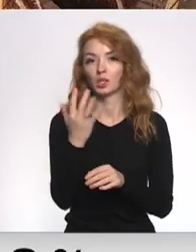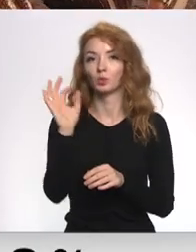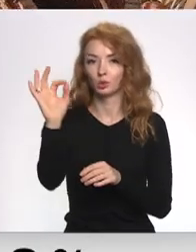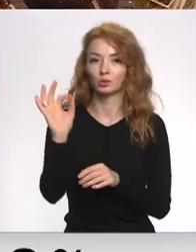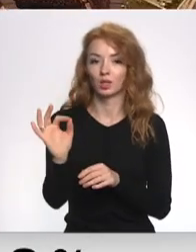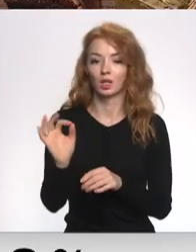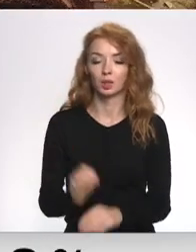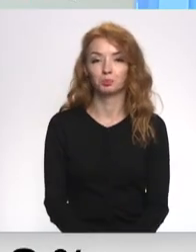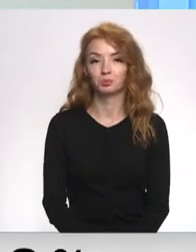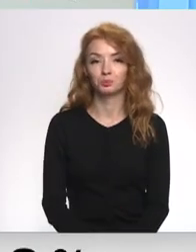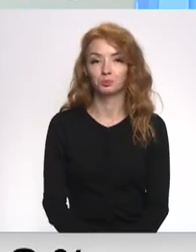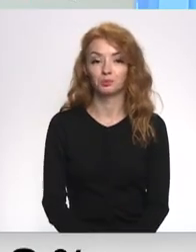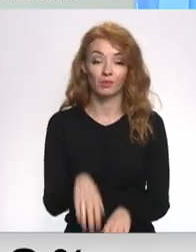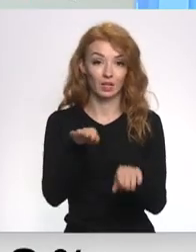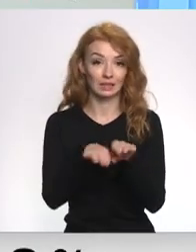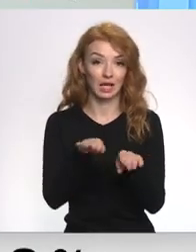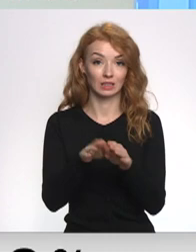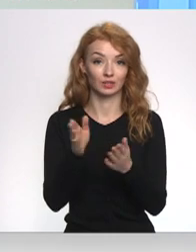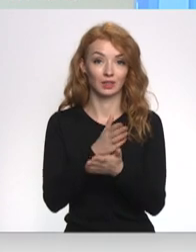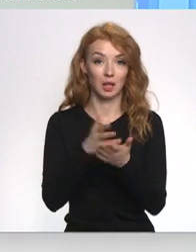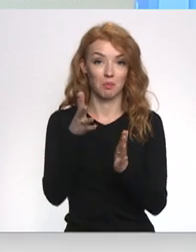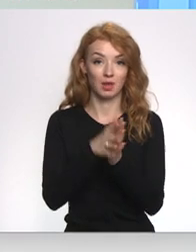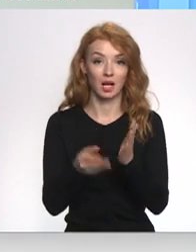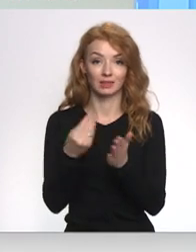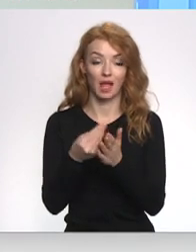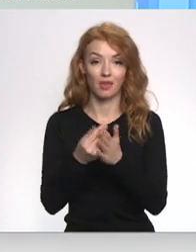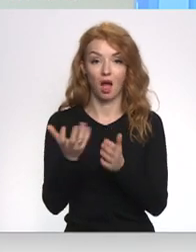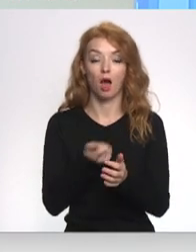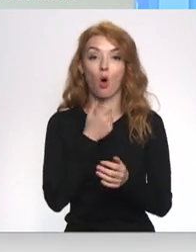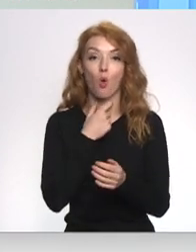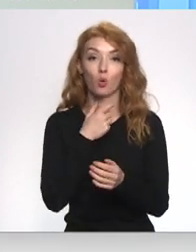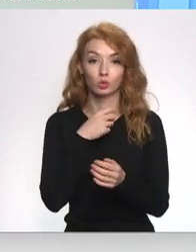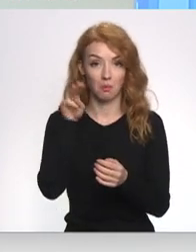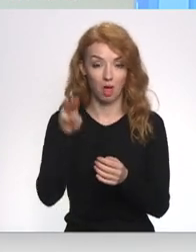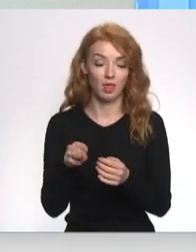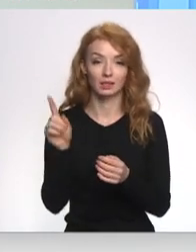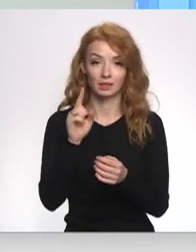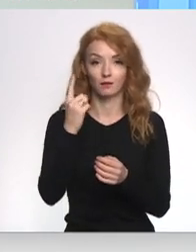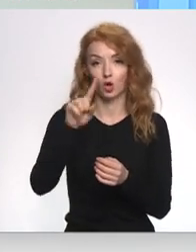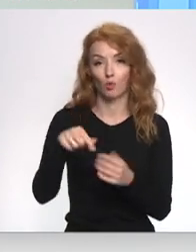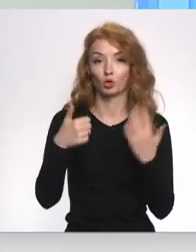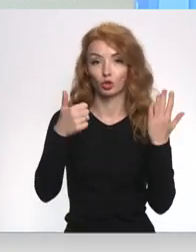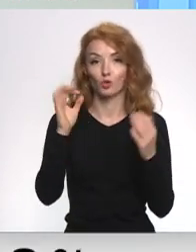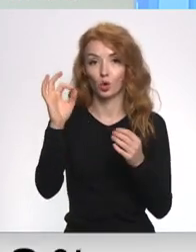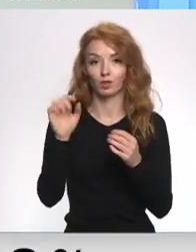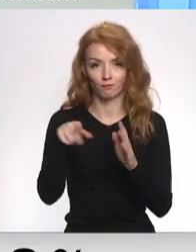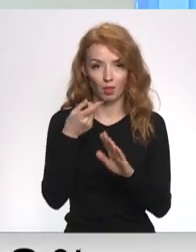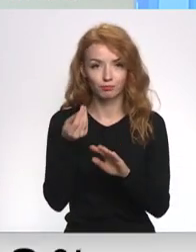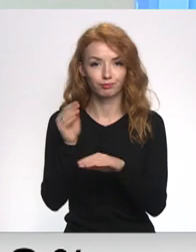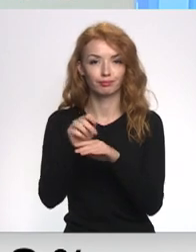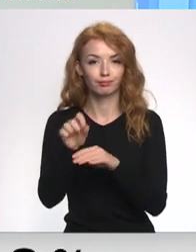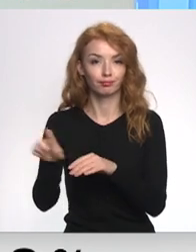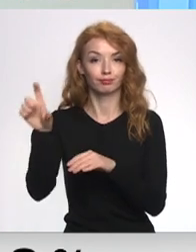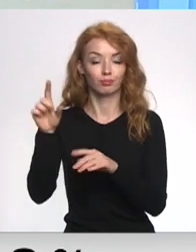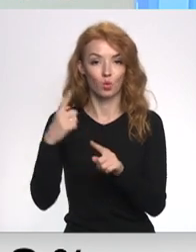27,5%. Jā, ja mēs ar salīdzinām vidējās patēriņa cenas ar augustu mēnesi, tad ir novērots 1,6% pieaugums. Un